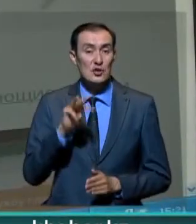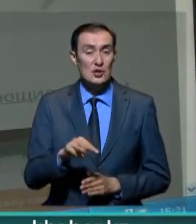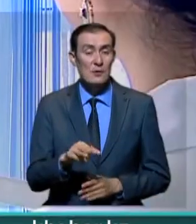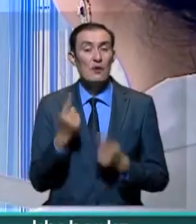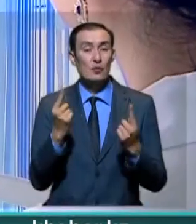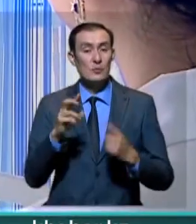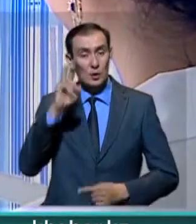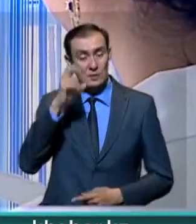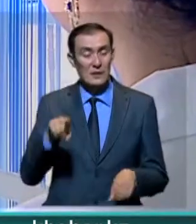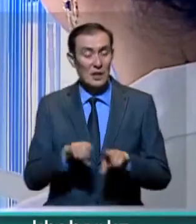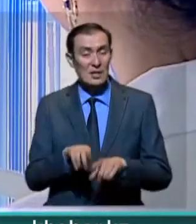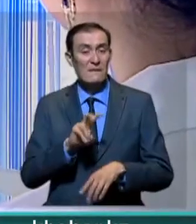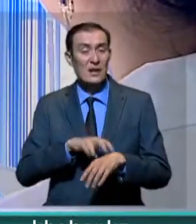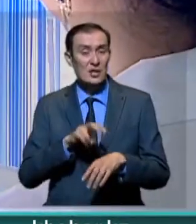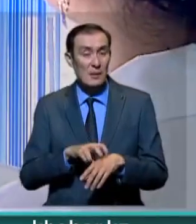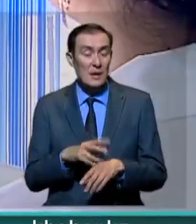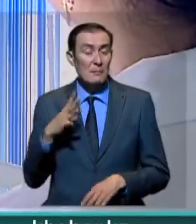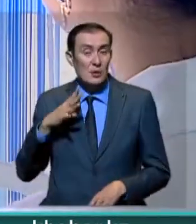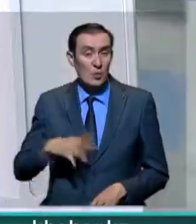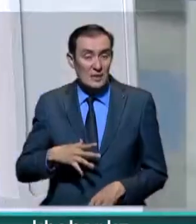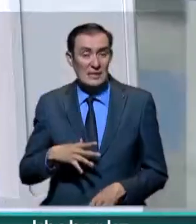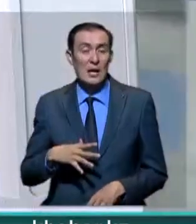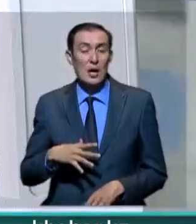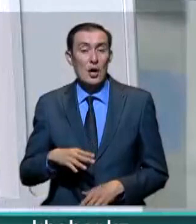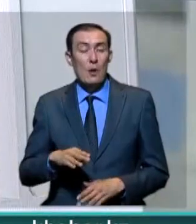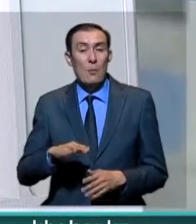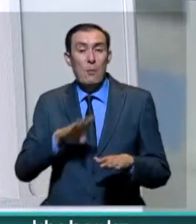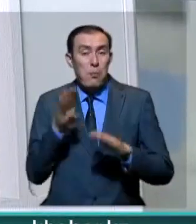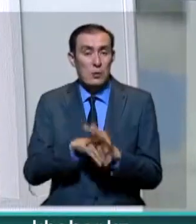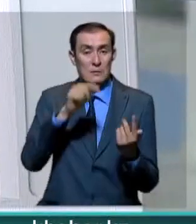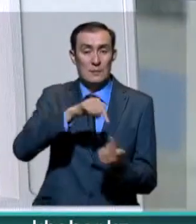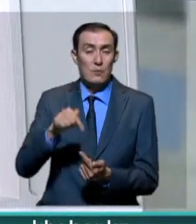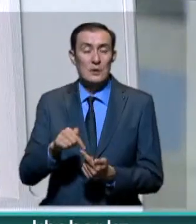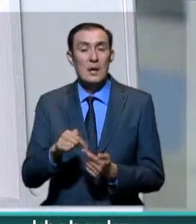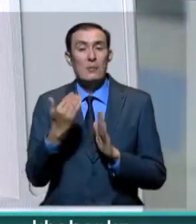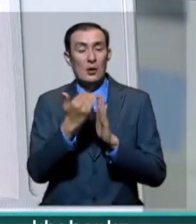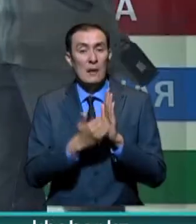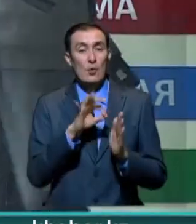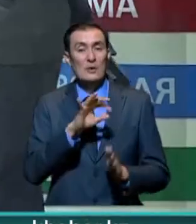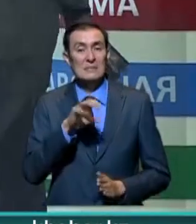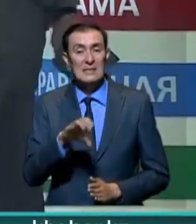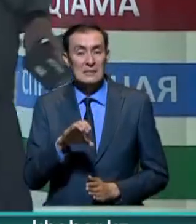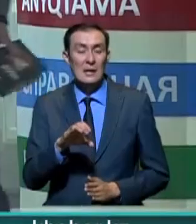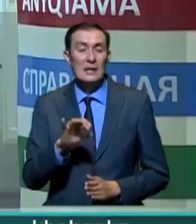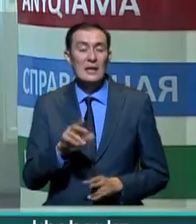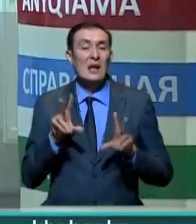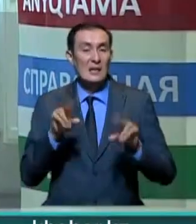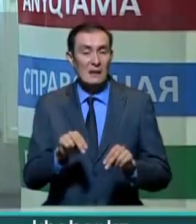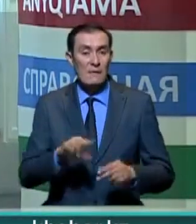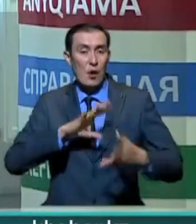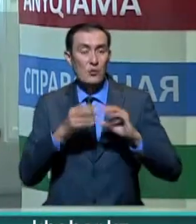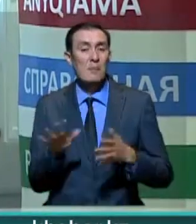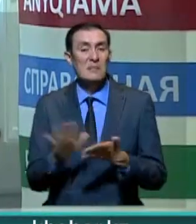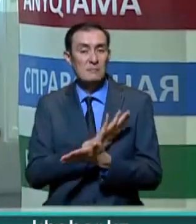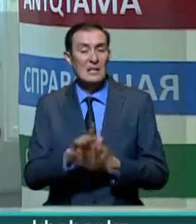развитых государствах кроме того медикам буквально приходится подгонять коды диагнозов под пакеты у эсэмэс или гарантированного объема бесплатной